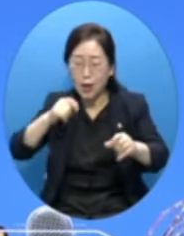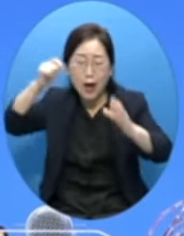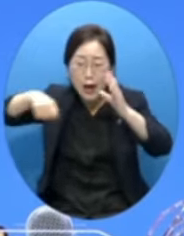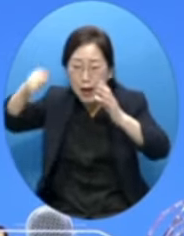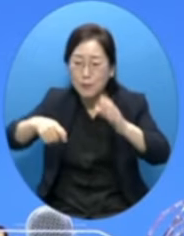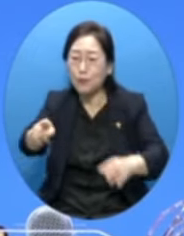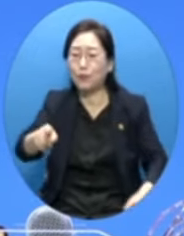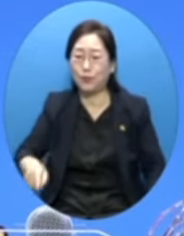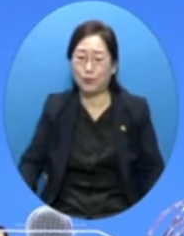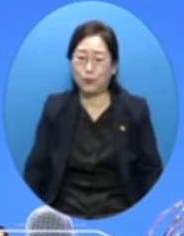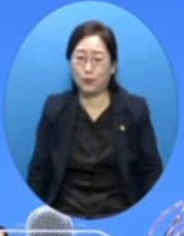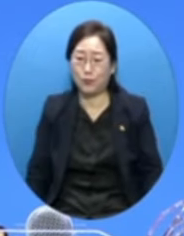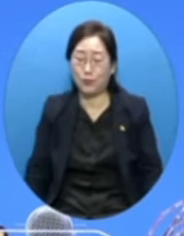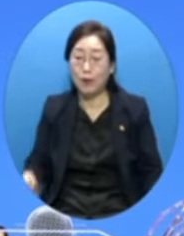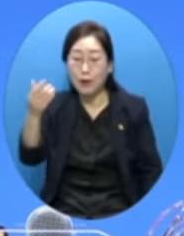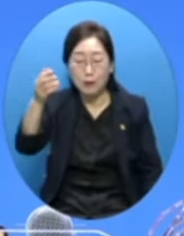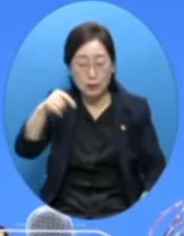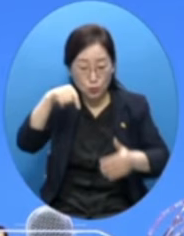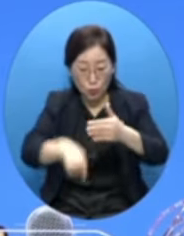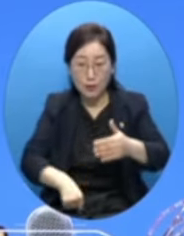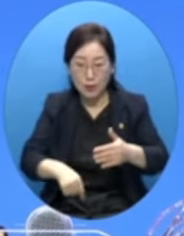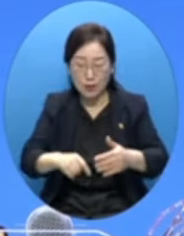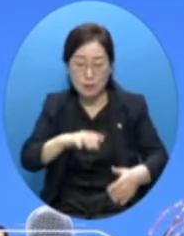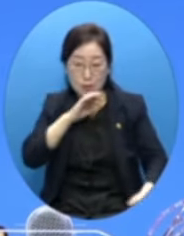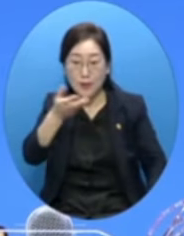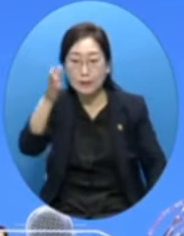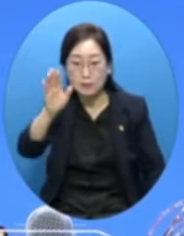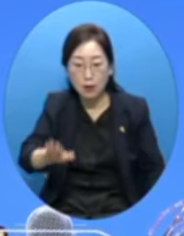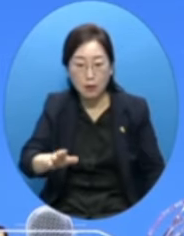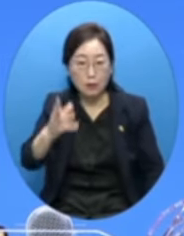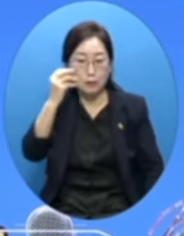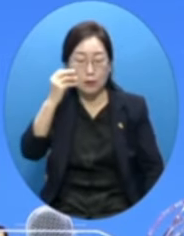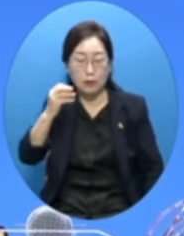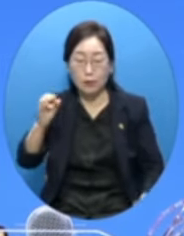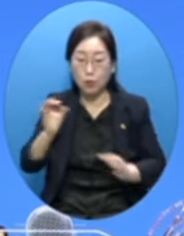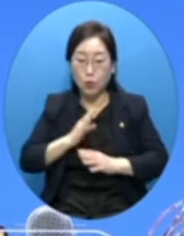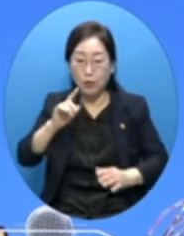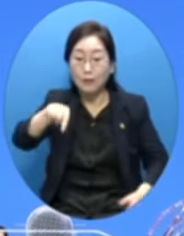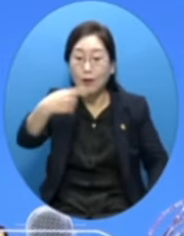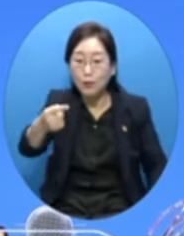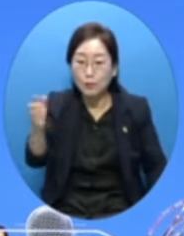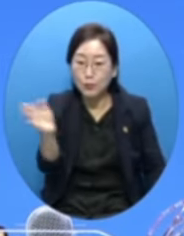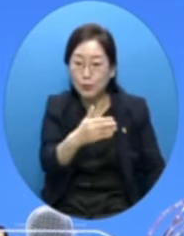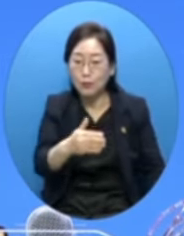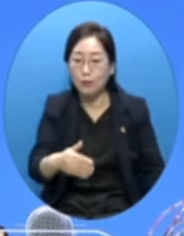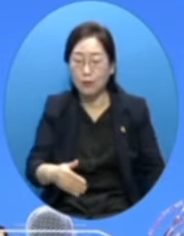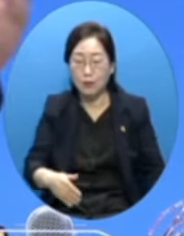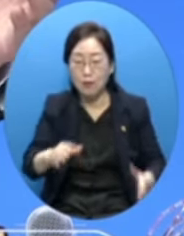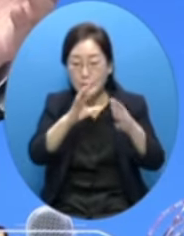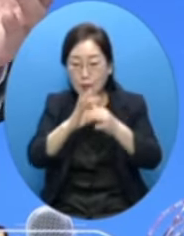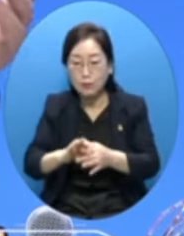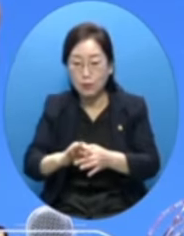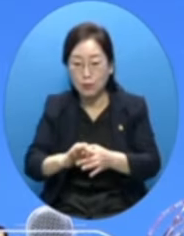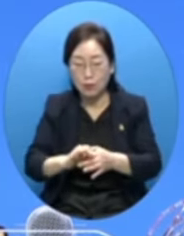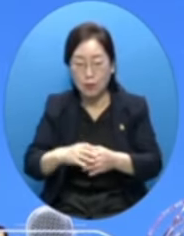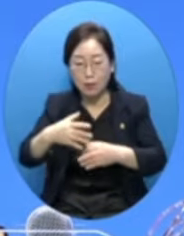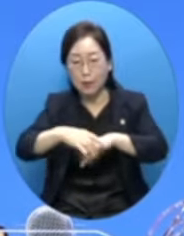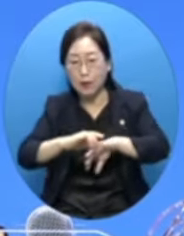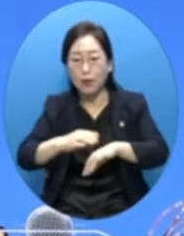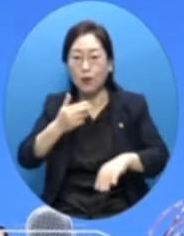했는데 놀라운 것은 그 다음날부터 변화가 찾아와서 항암 부작용이 사라진 것입니다.